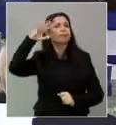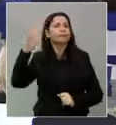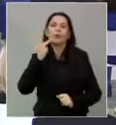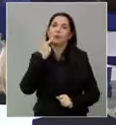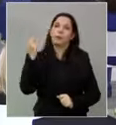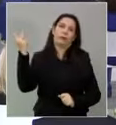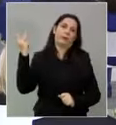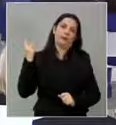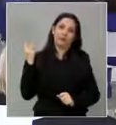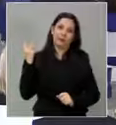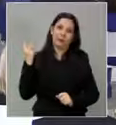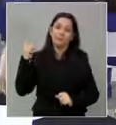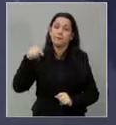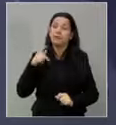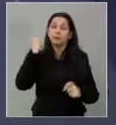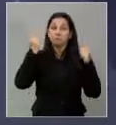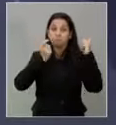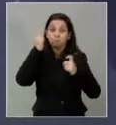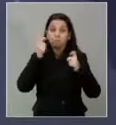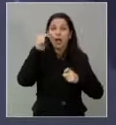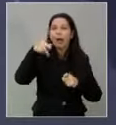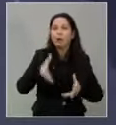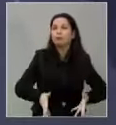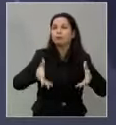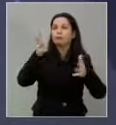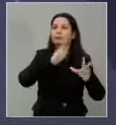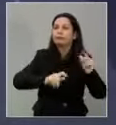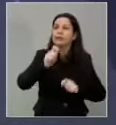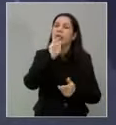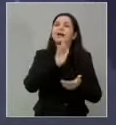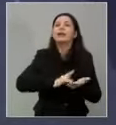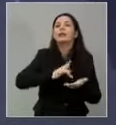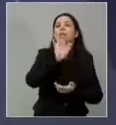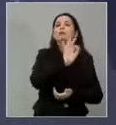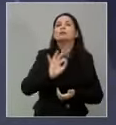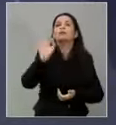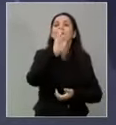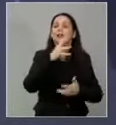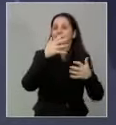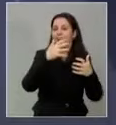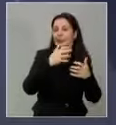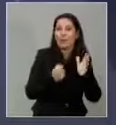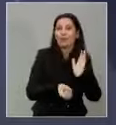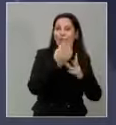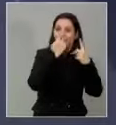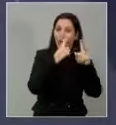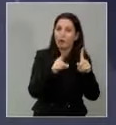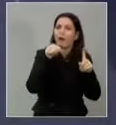του Κέντρου Ψηφιακής Καινοτομίας για την Υγεία, το οποίο ξεκίνησε τη λειτουργία του τον περασμένο